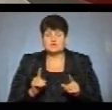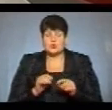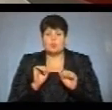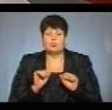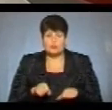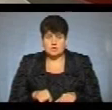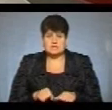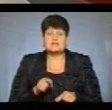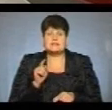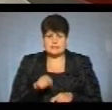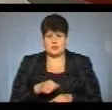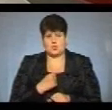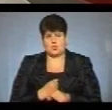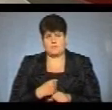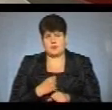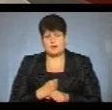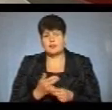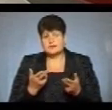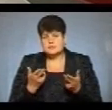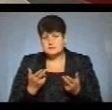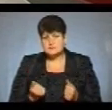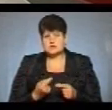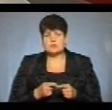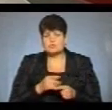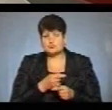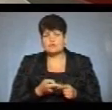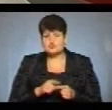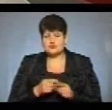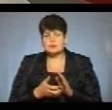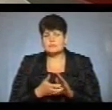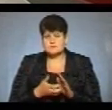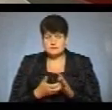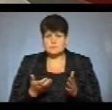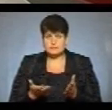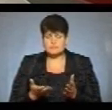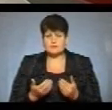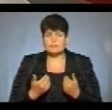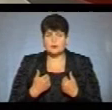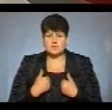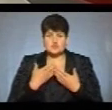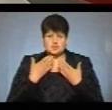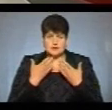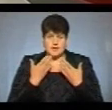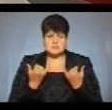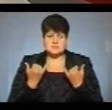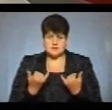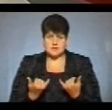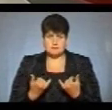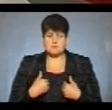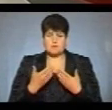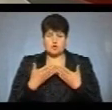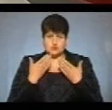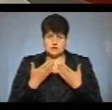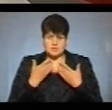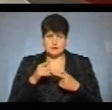доволи, ми то робили. Але, звичайно, ви цього недостатньо. Чому? Бо ми читаємо, зараз дивіться, ми прочитали в